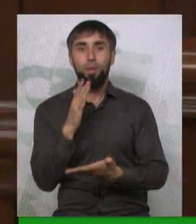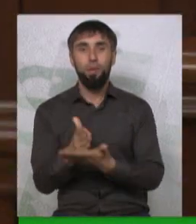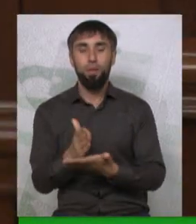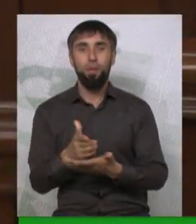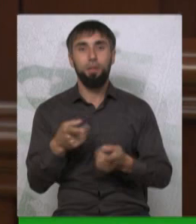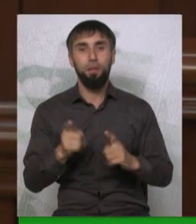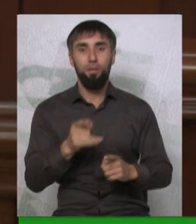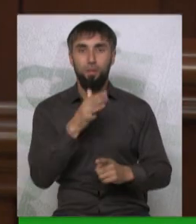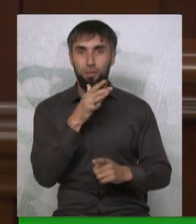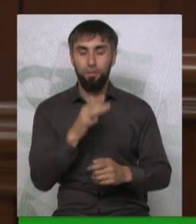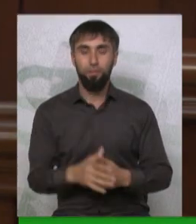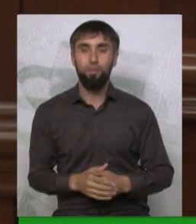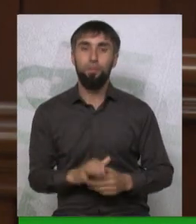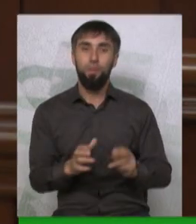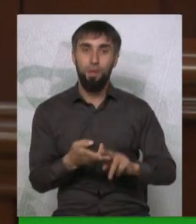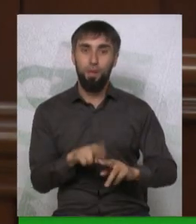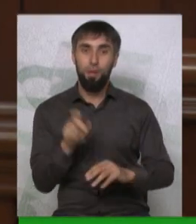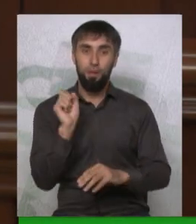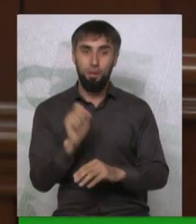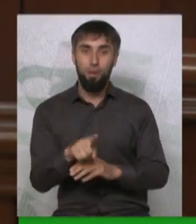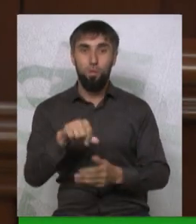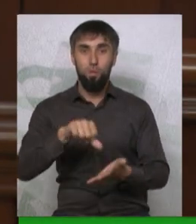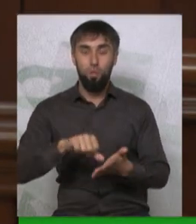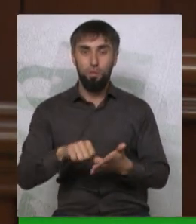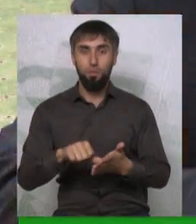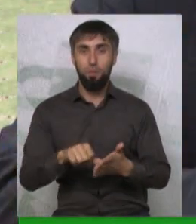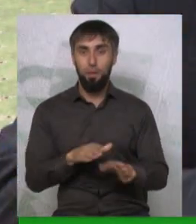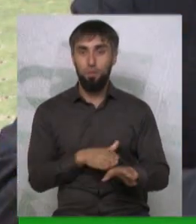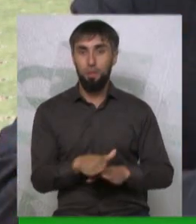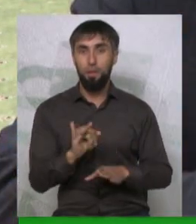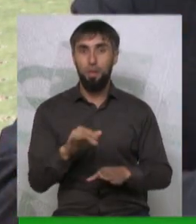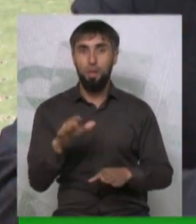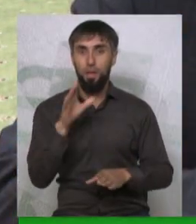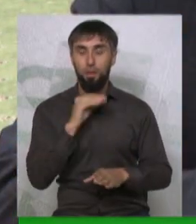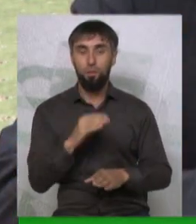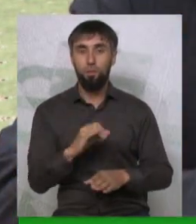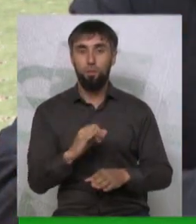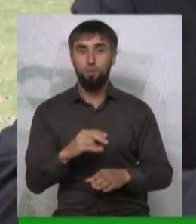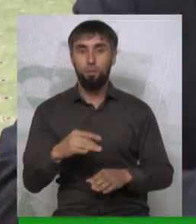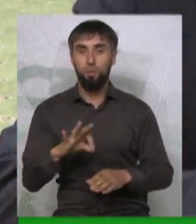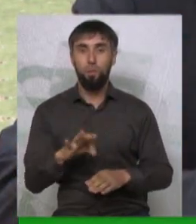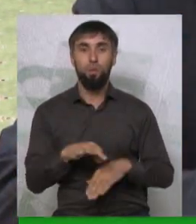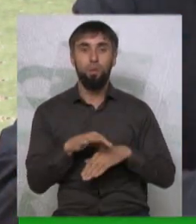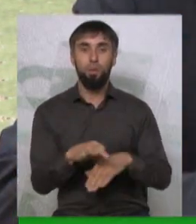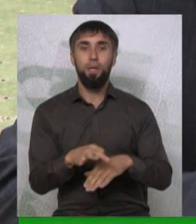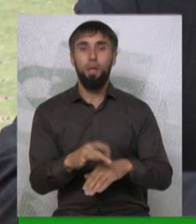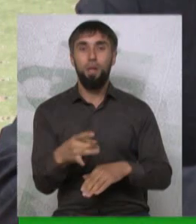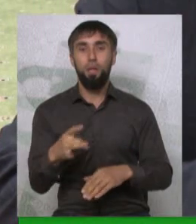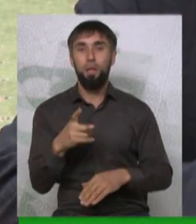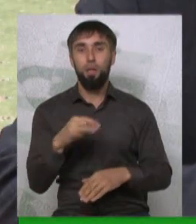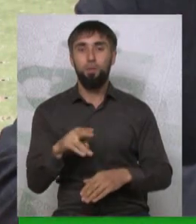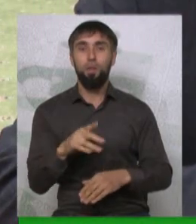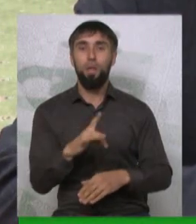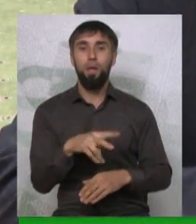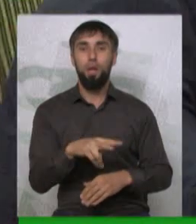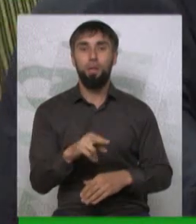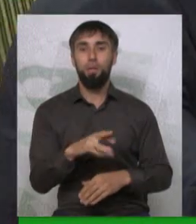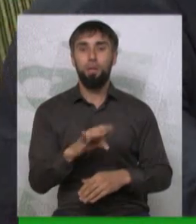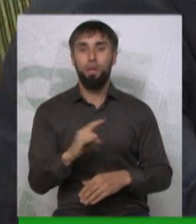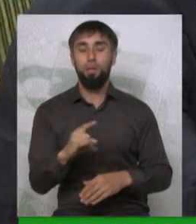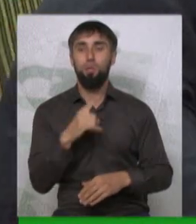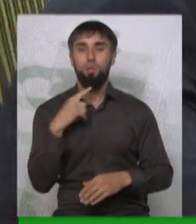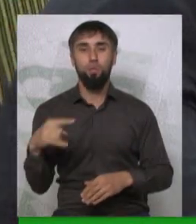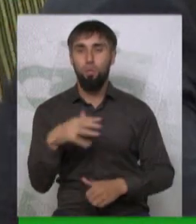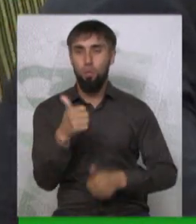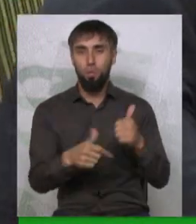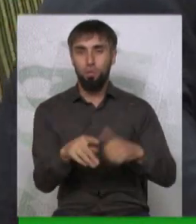в настоящее время. С этой задачей участники справились и смогли успешно пройти региональный этап конкурса «Лидеры России». Перед